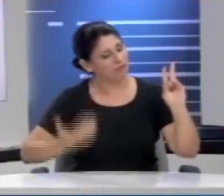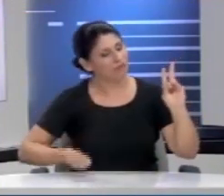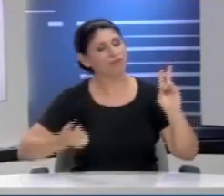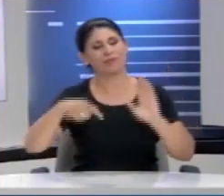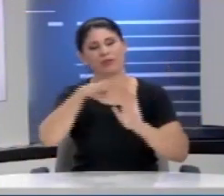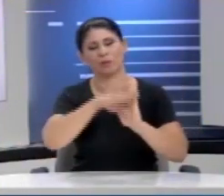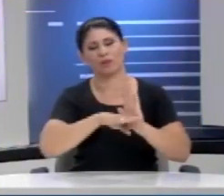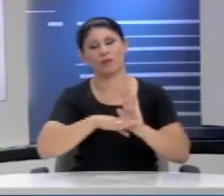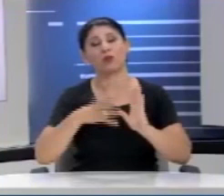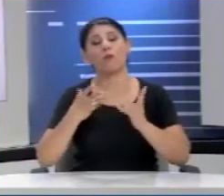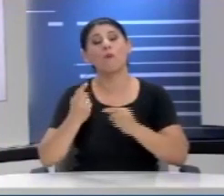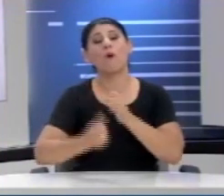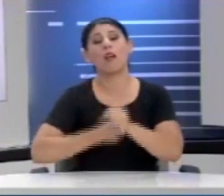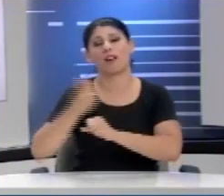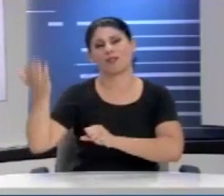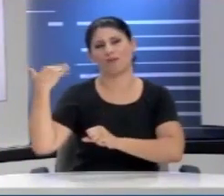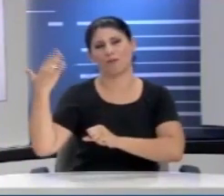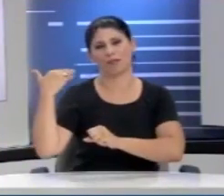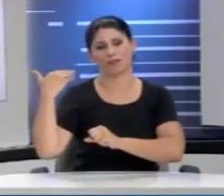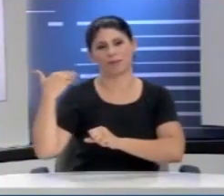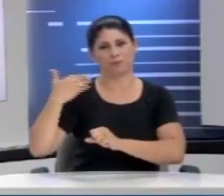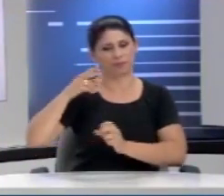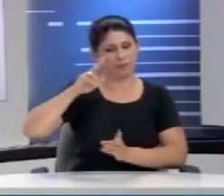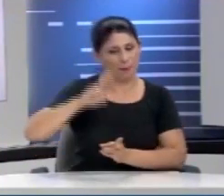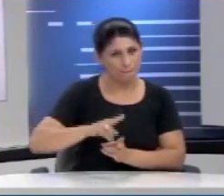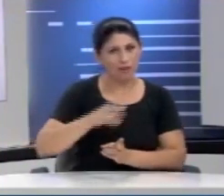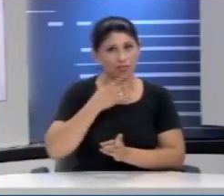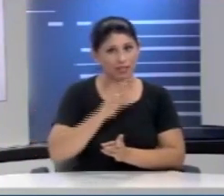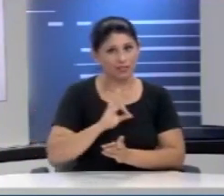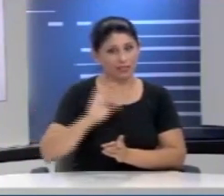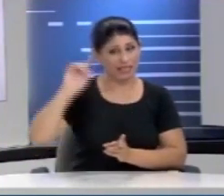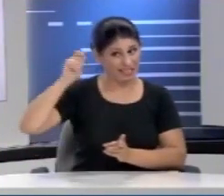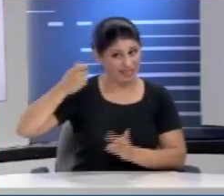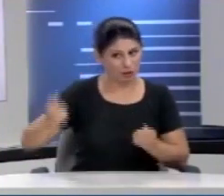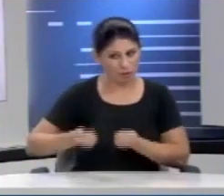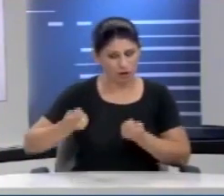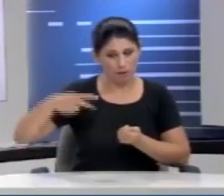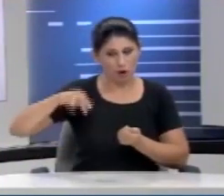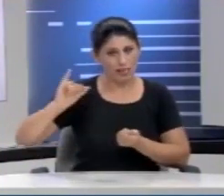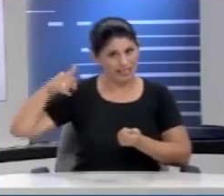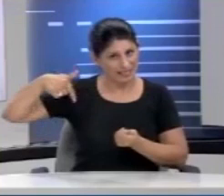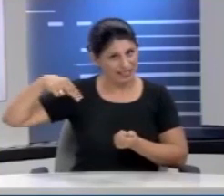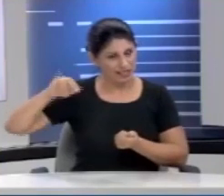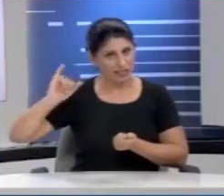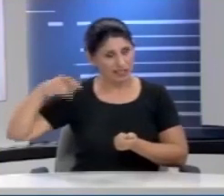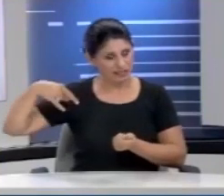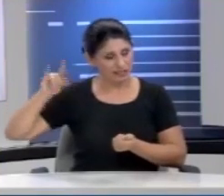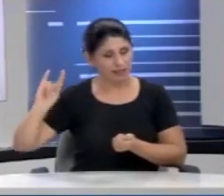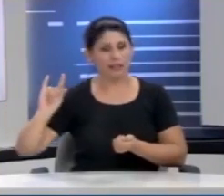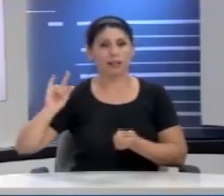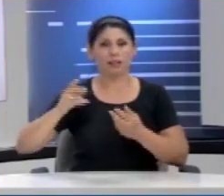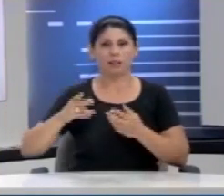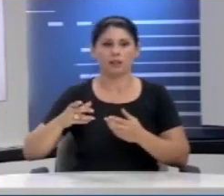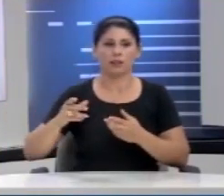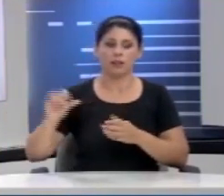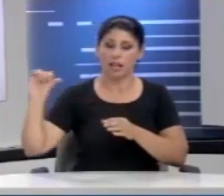στα προγράμματά σας πολλά χρόνια πριν. Η μείωση δηλαδή της ηλεκτροπαραγωγής από λιγνίτη, η ιδιωτικοποίηση